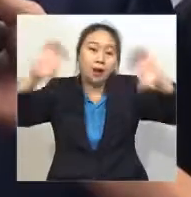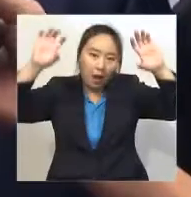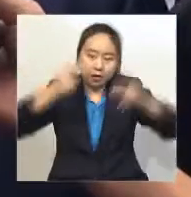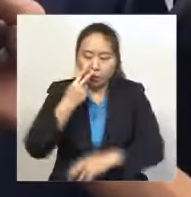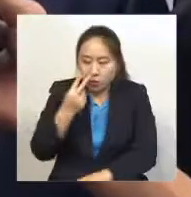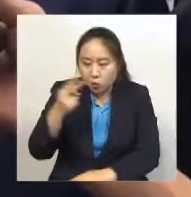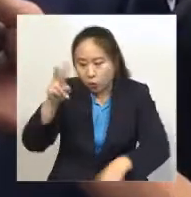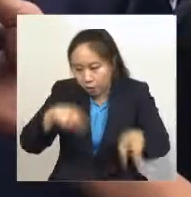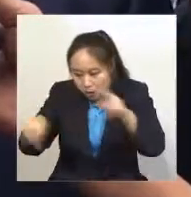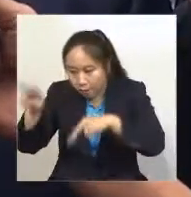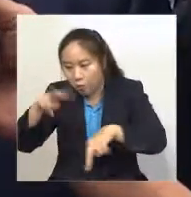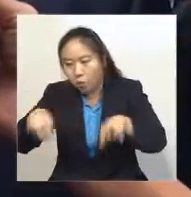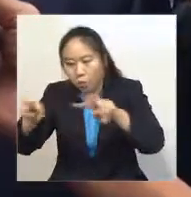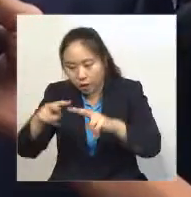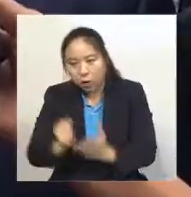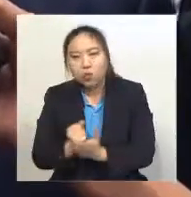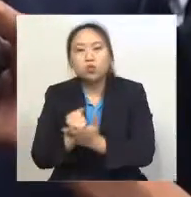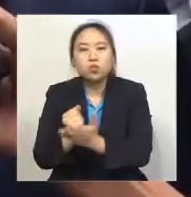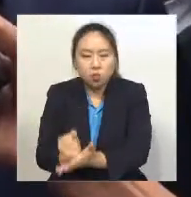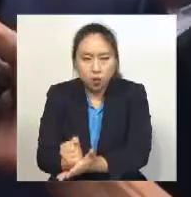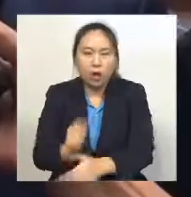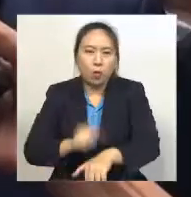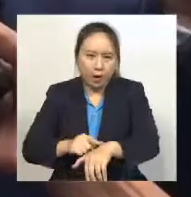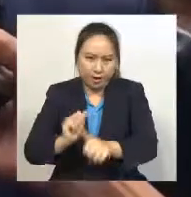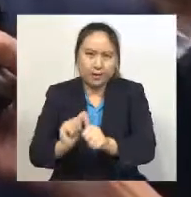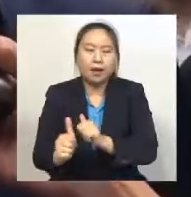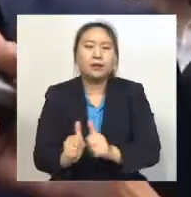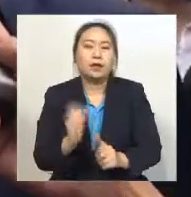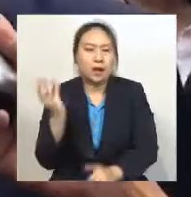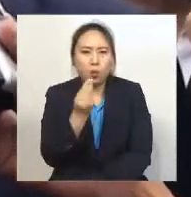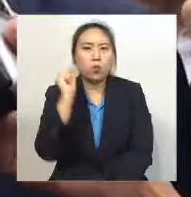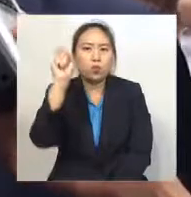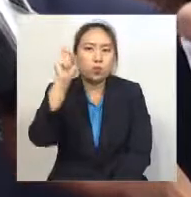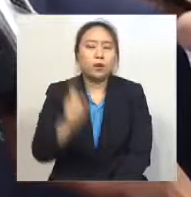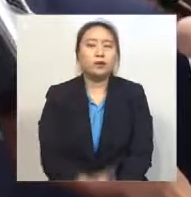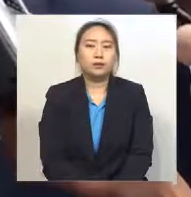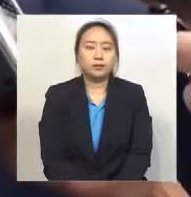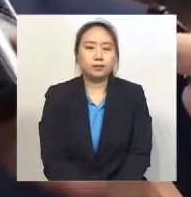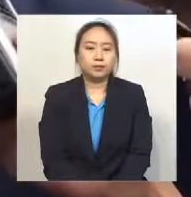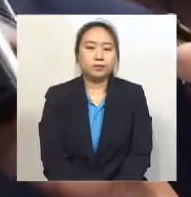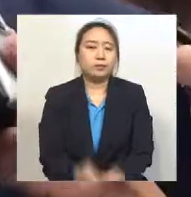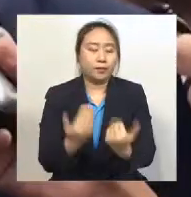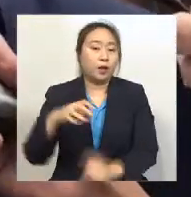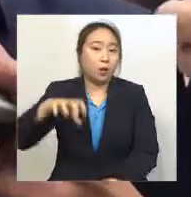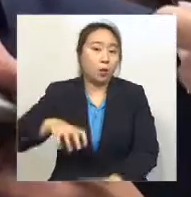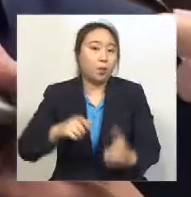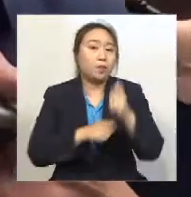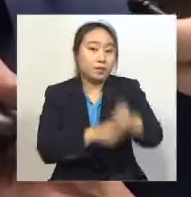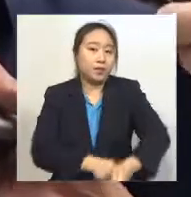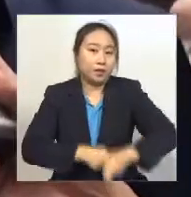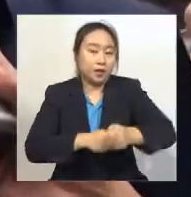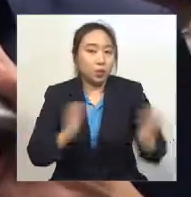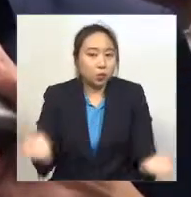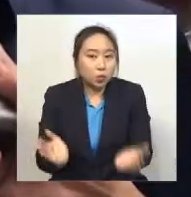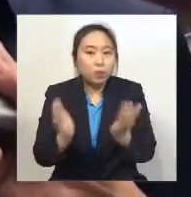จเพื่อที่จะได้มาชดเชยให้ทันเวลานะครับแล้วก็ด้วยความรวดเร็วแล้วก็ให้กรมส่งเสริมการเกษตรเนี่ย